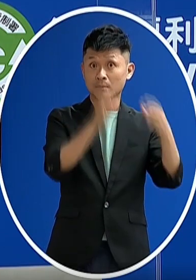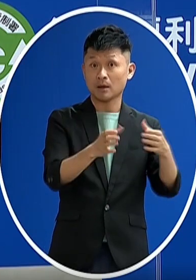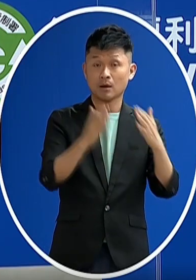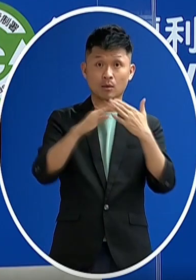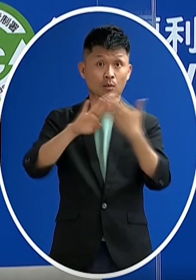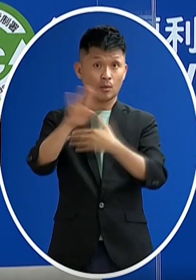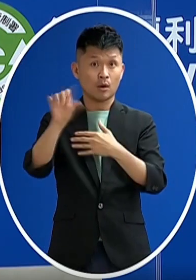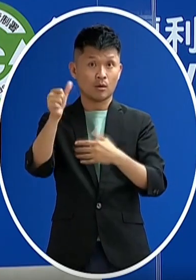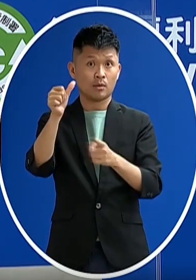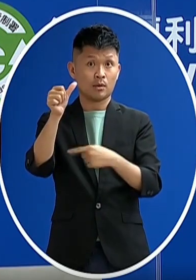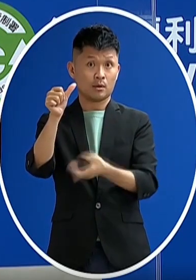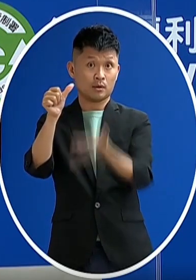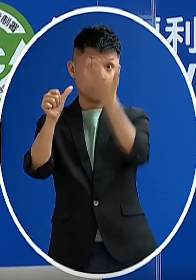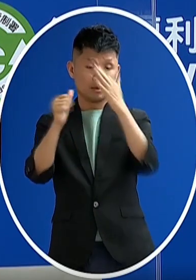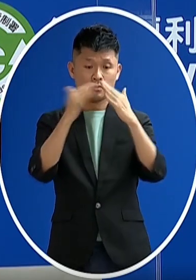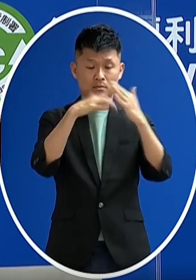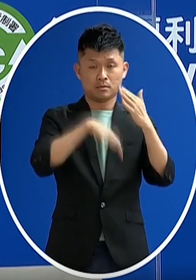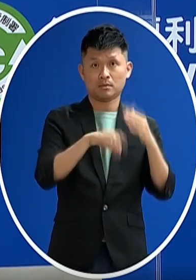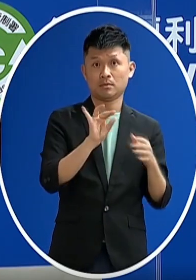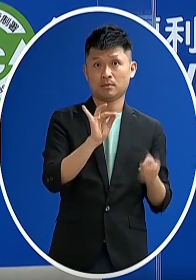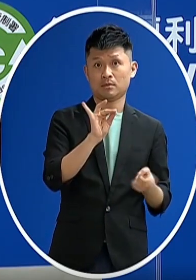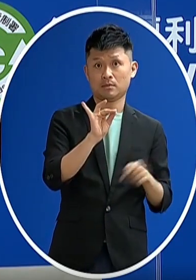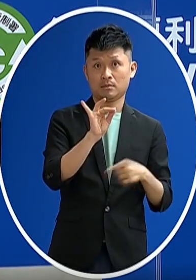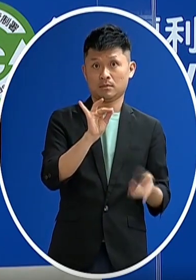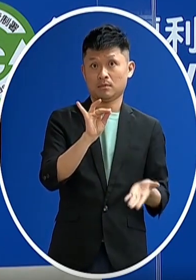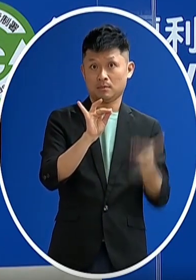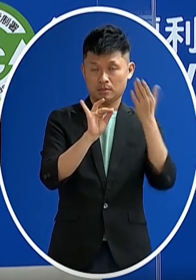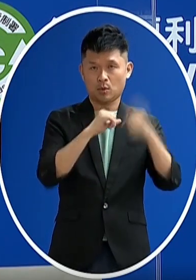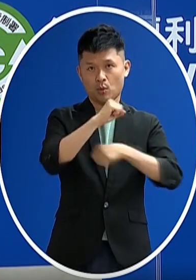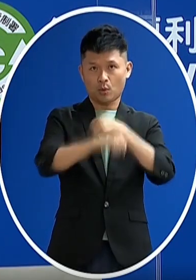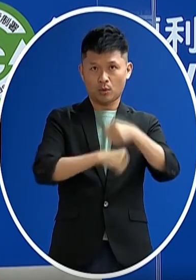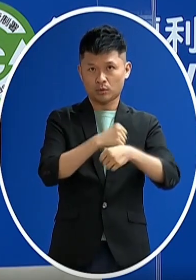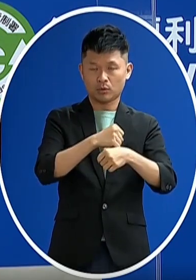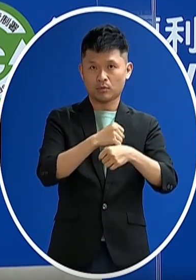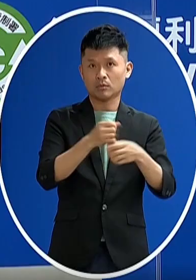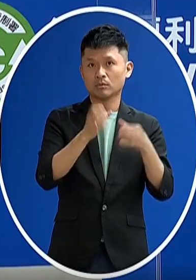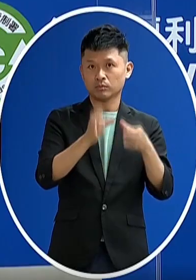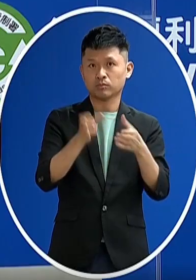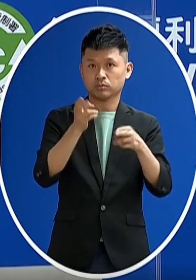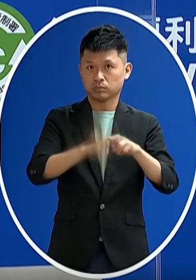外500人以上、室内100人以上的集会活动。